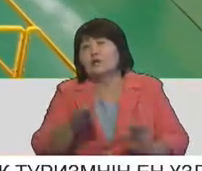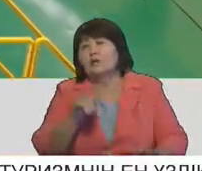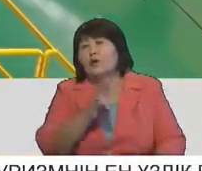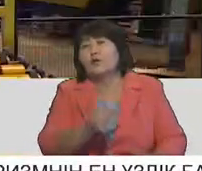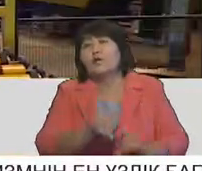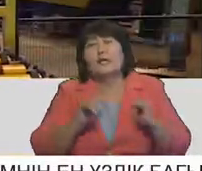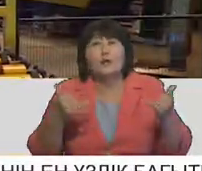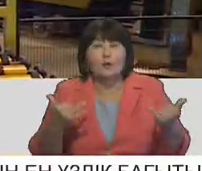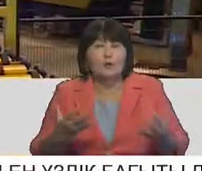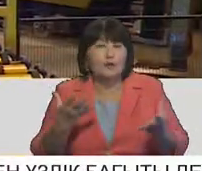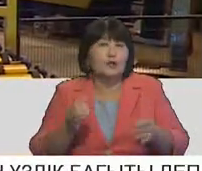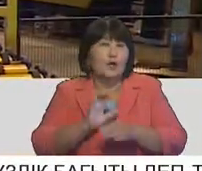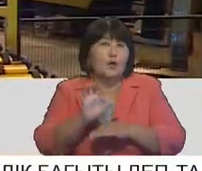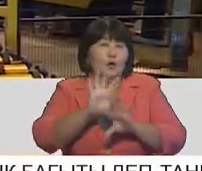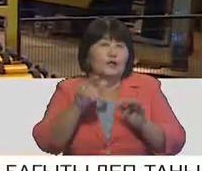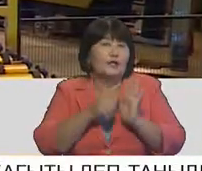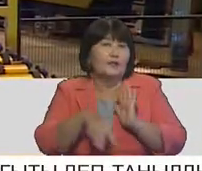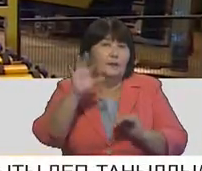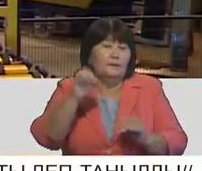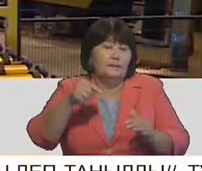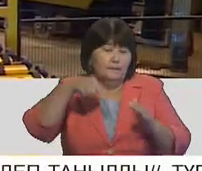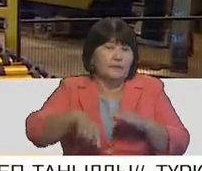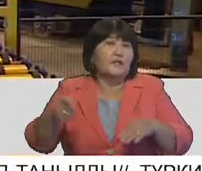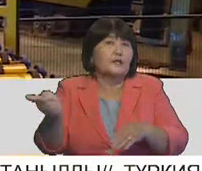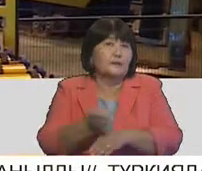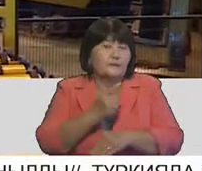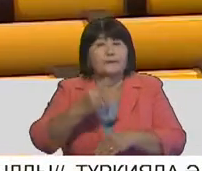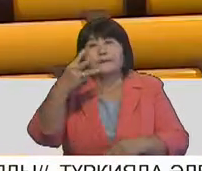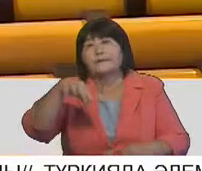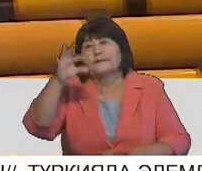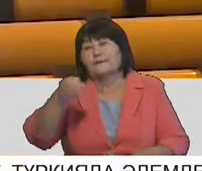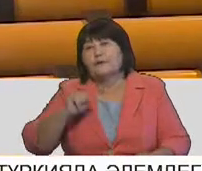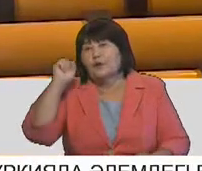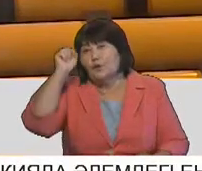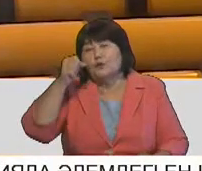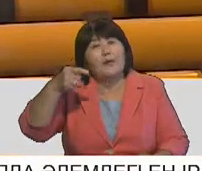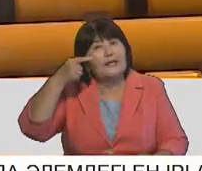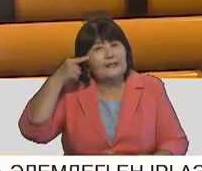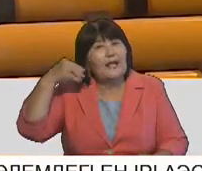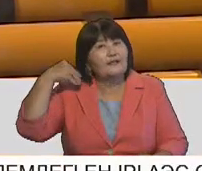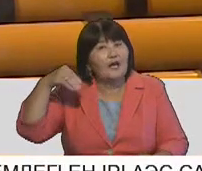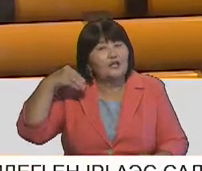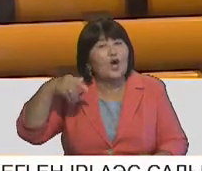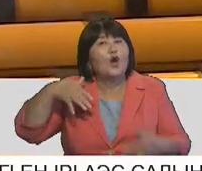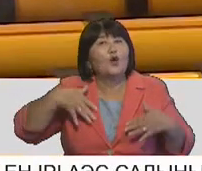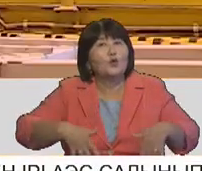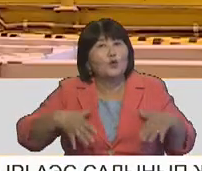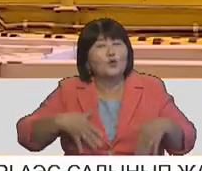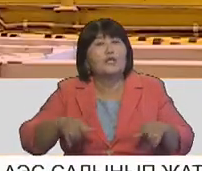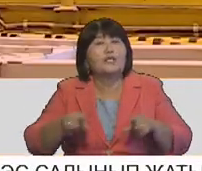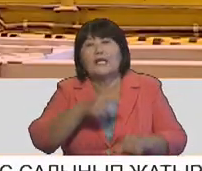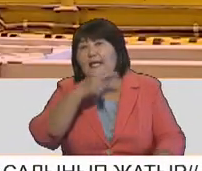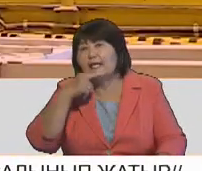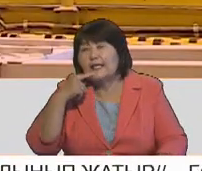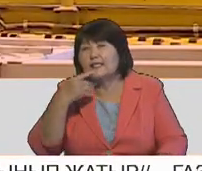асады. Осы кезге дейін өнімнің 70% ішкі нарыққа, 30% Өзбекстан, Қырғызстан, Тәжікстан, Грузия және